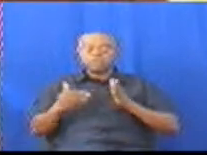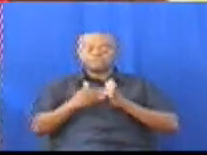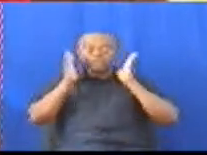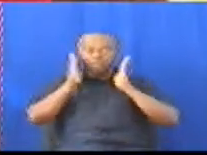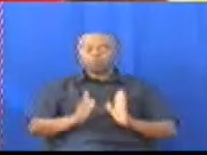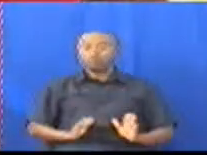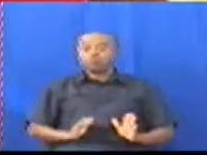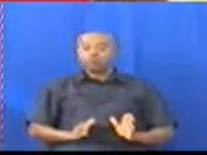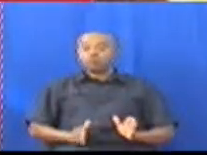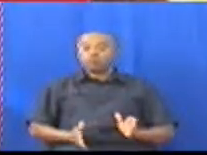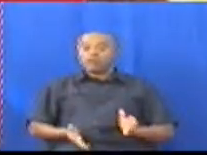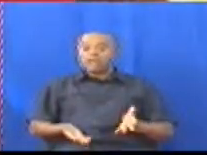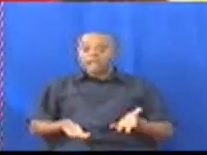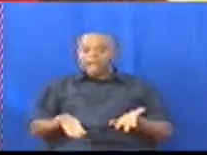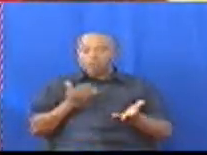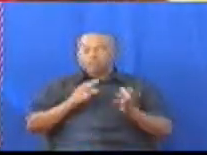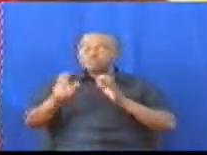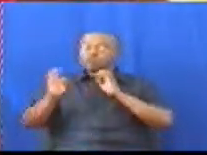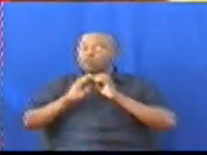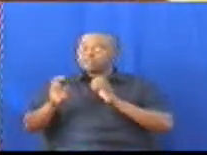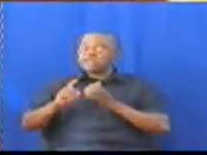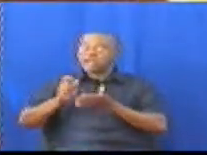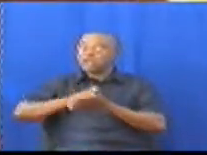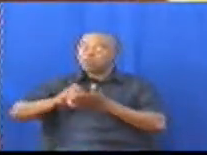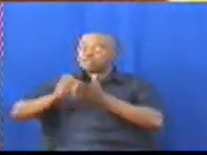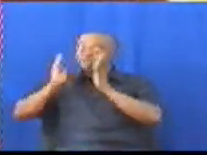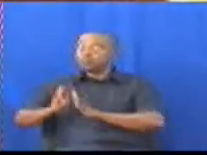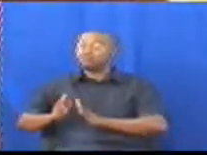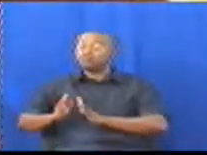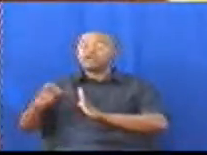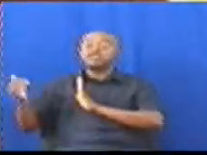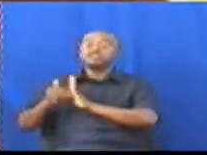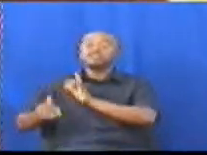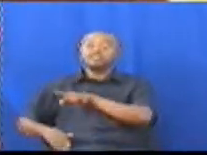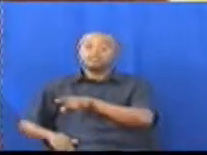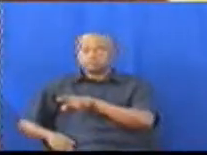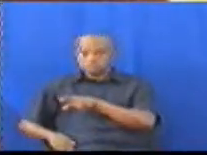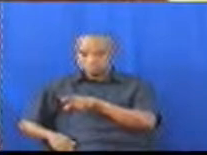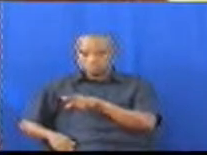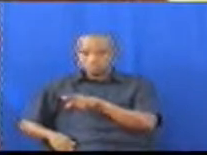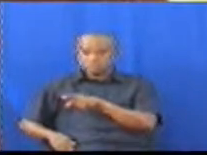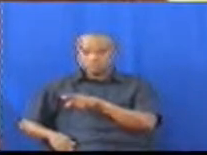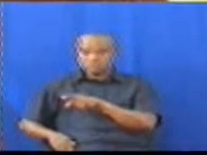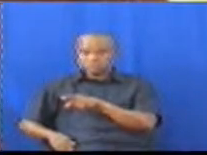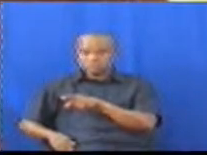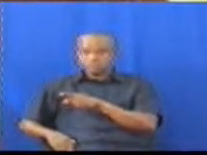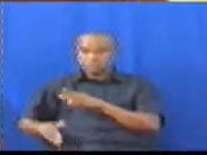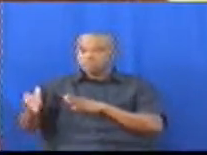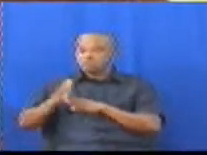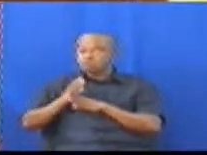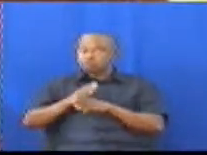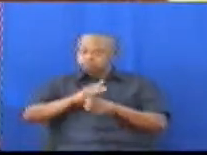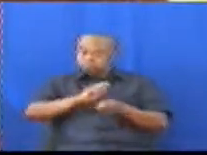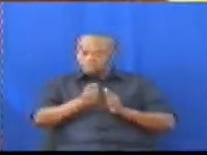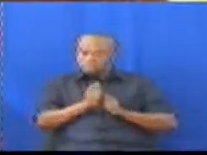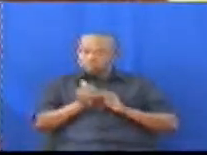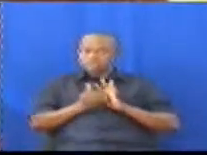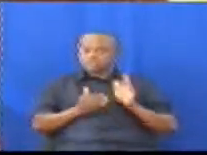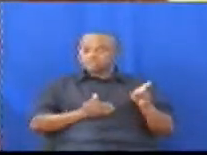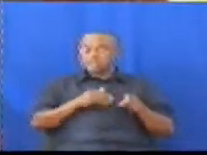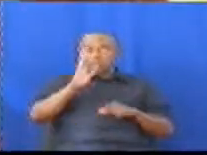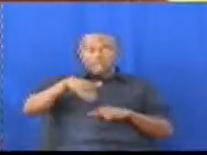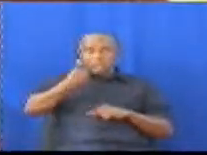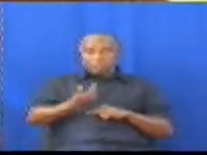awasiliane na CPD, yani mwandishi mkuu wa sheria, kuhusu marekebisho ya sheria, na kwamba baada